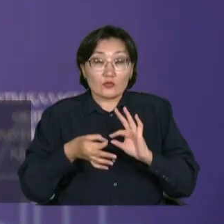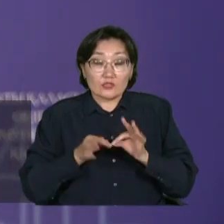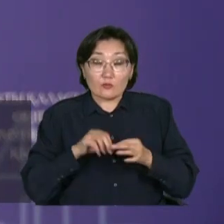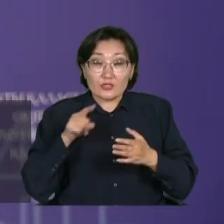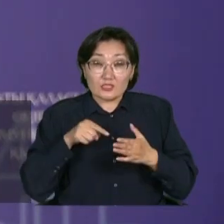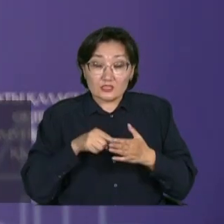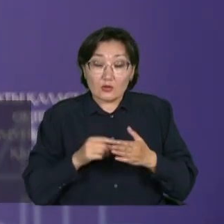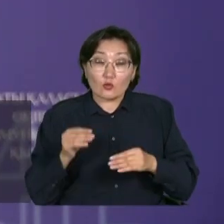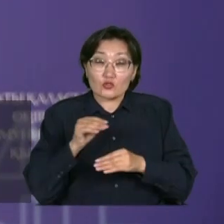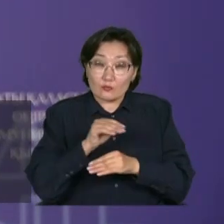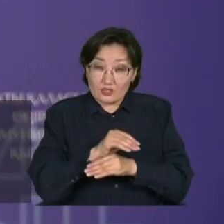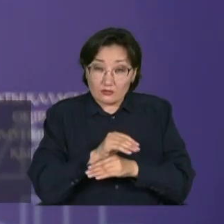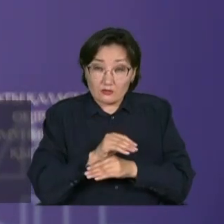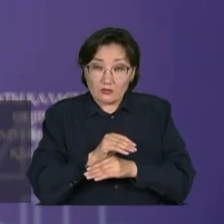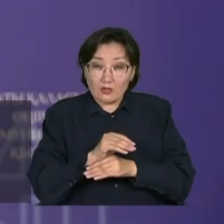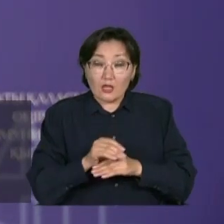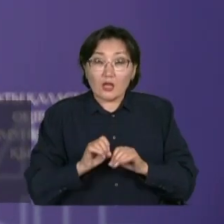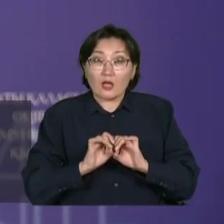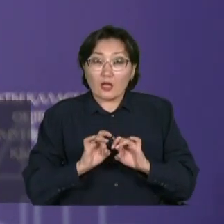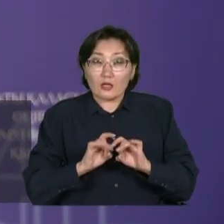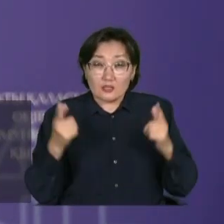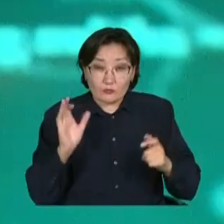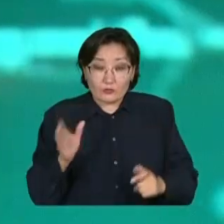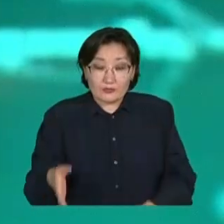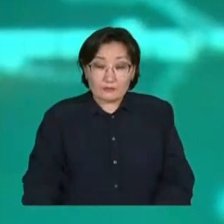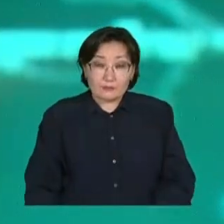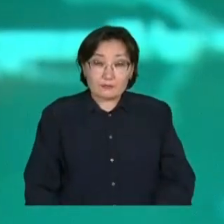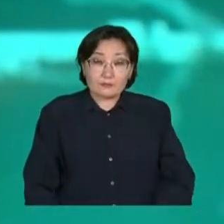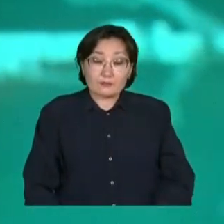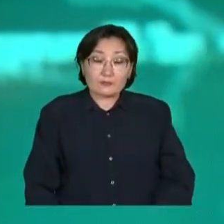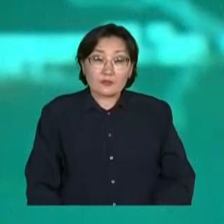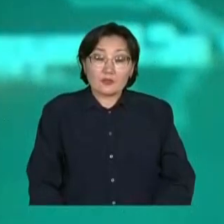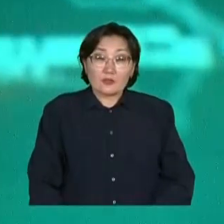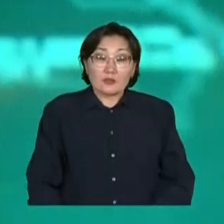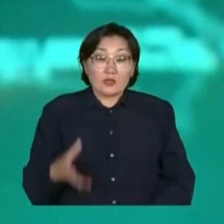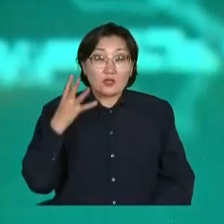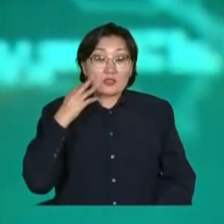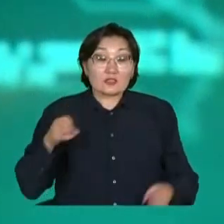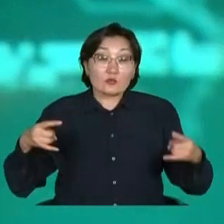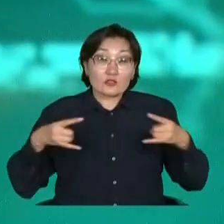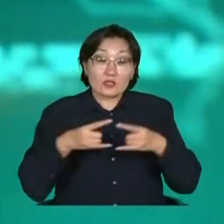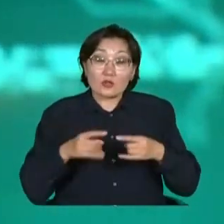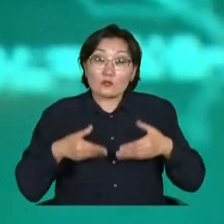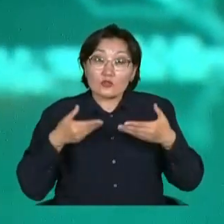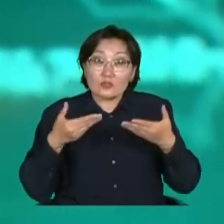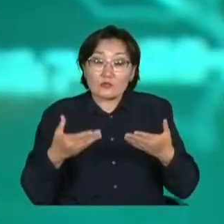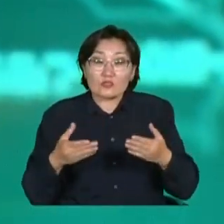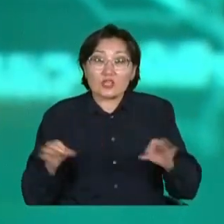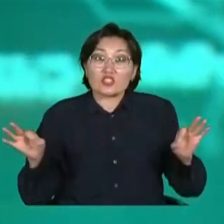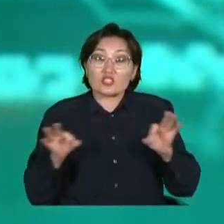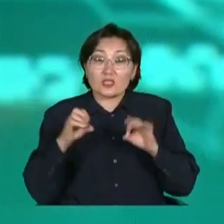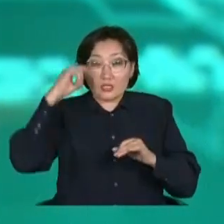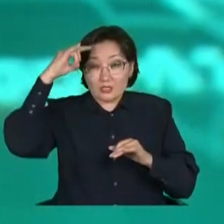мәселелерін тағы да қосымша айтып отырдым боламыз. Алматы телеарнасы ұсынған «Шырқа